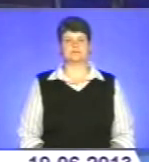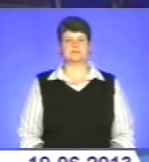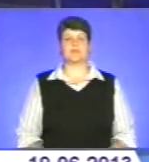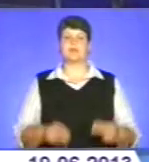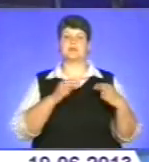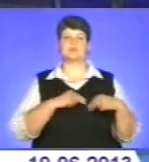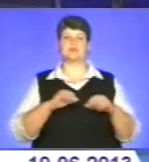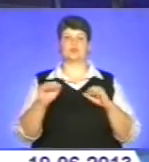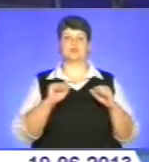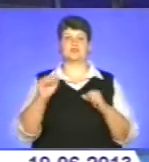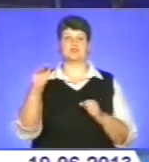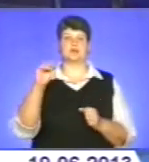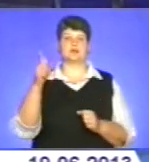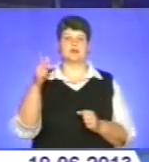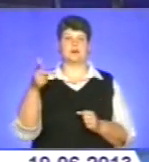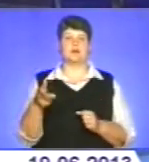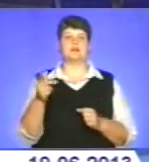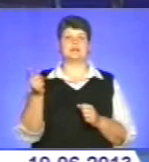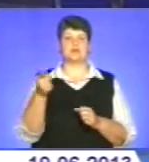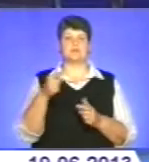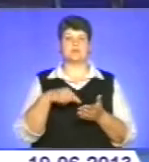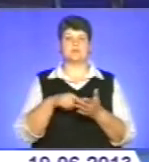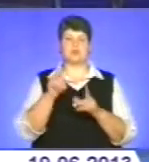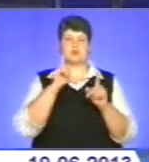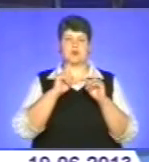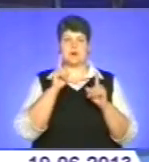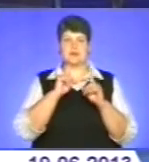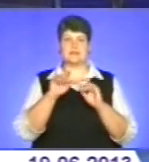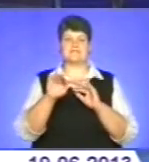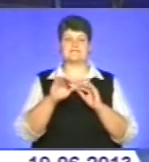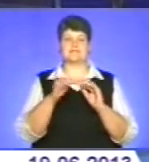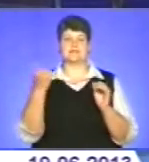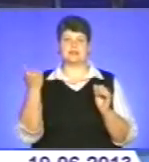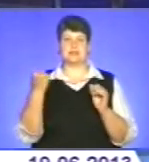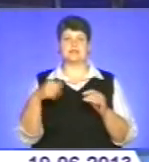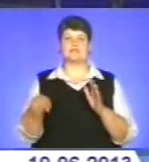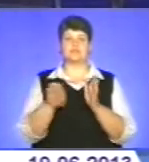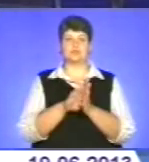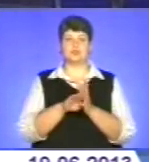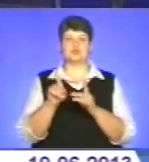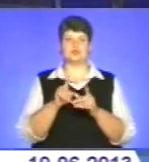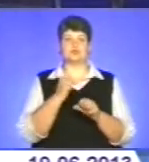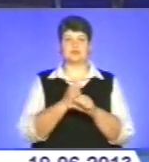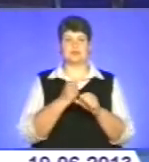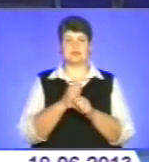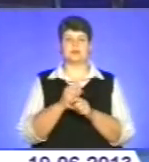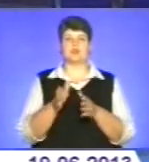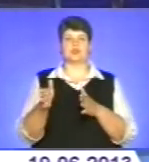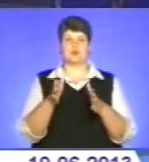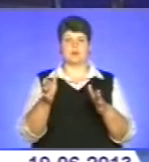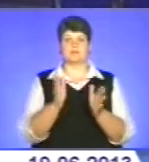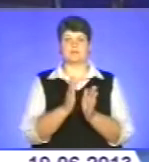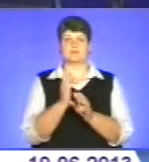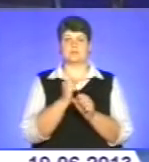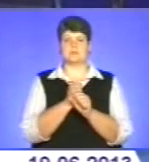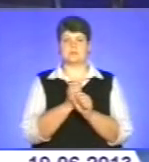Працівники управління житлово-комунального господарства Тернопільської міської ради відкликали з відпусток, щоб полагодити дороги та впорядкувати Тернопіль.